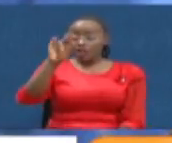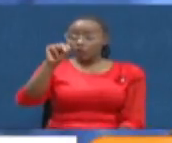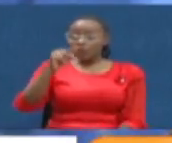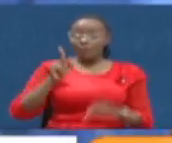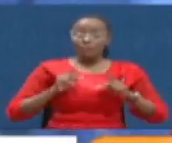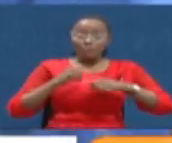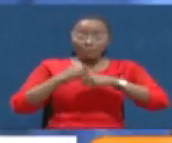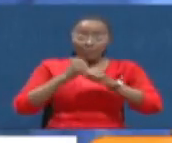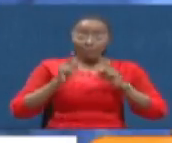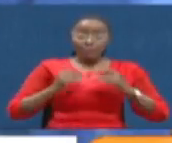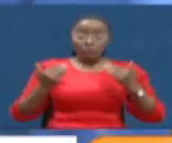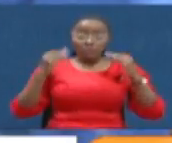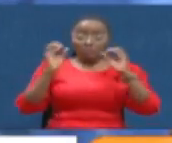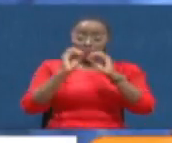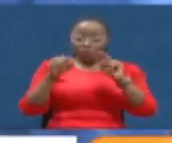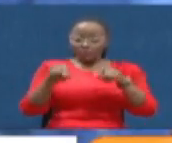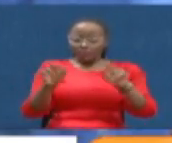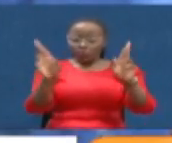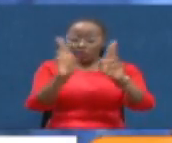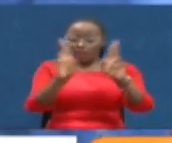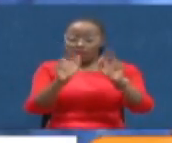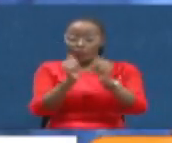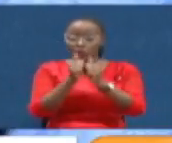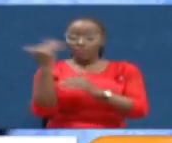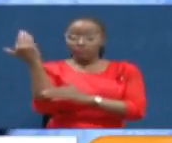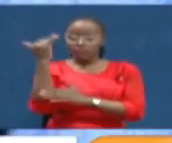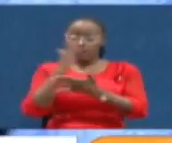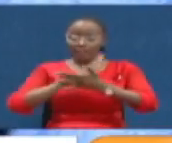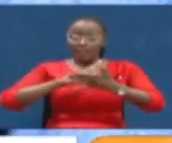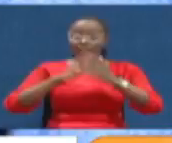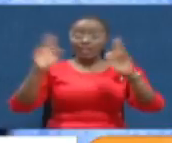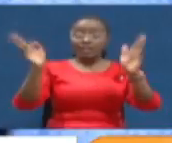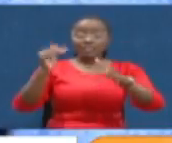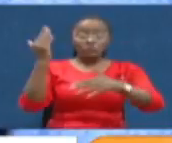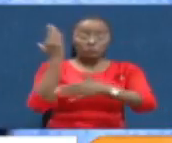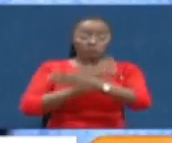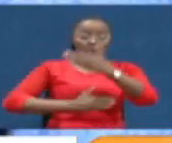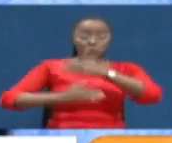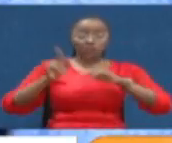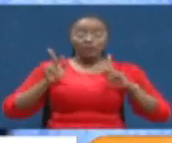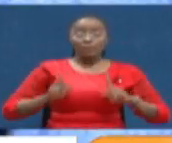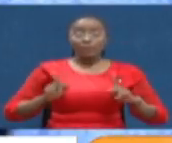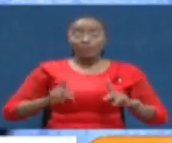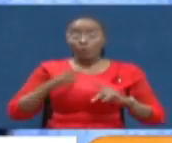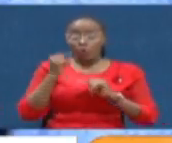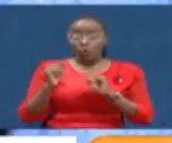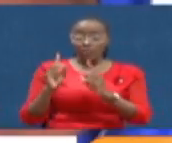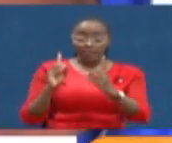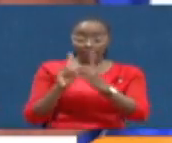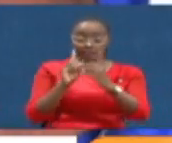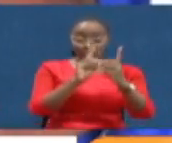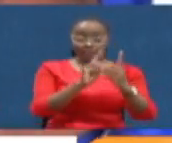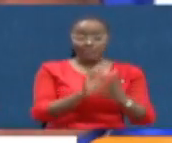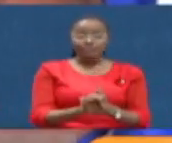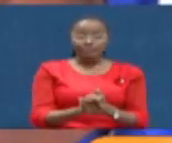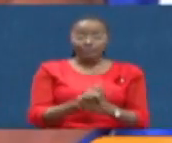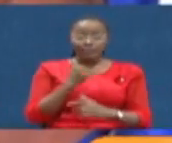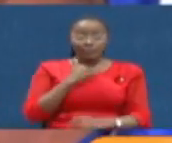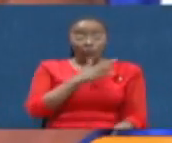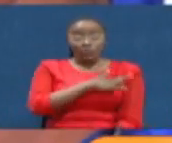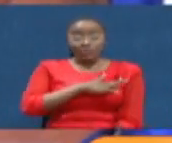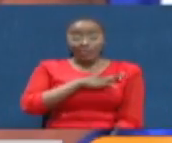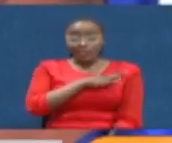wakazi usingizi lilikuwa limejihami na panga na visu, tayari kutekeleza unyama kwa kila waliokumbana naye. Mzee,